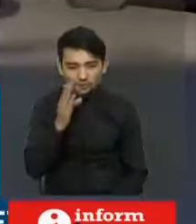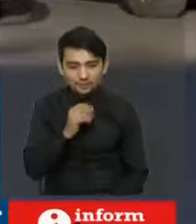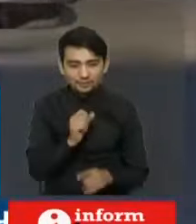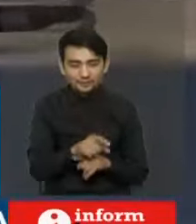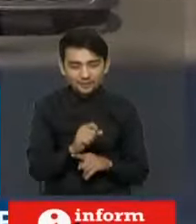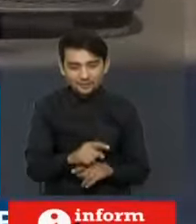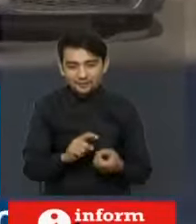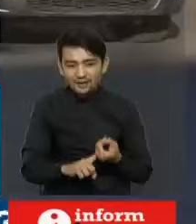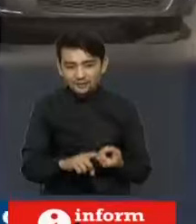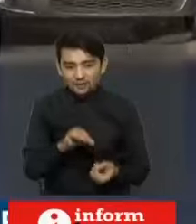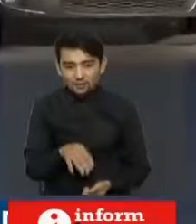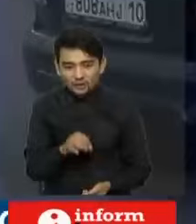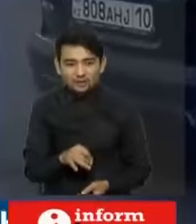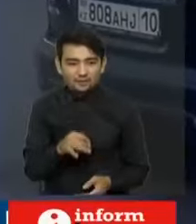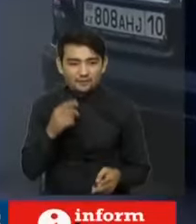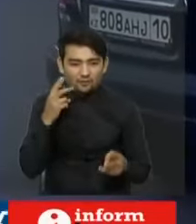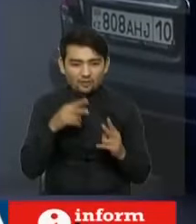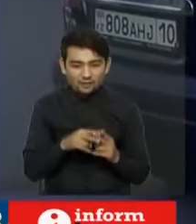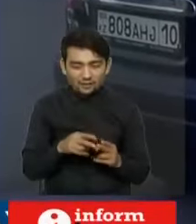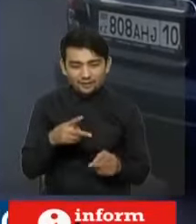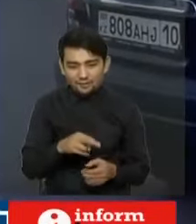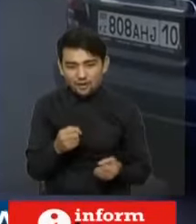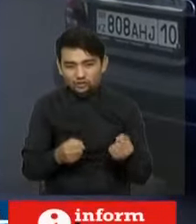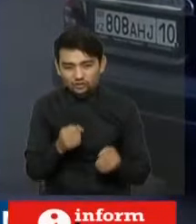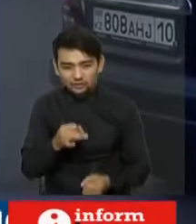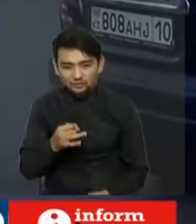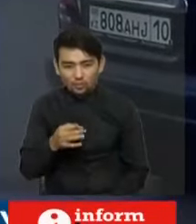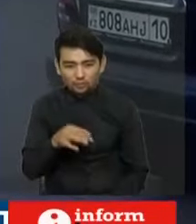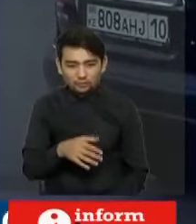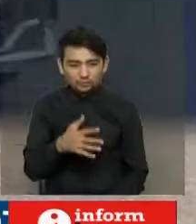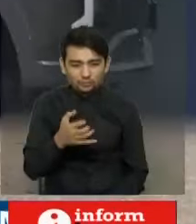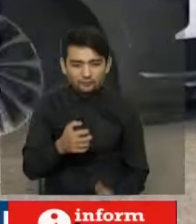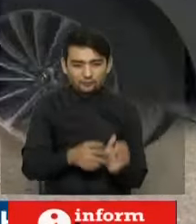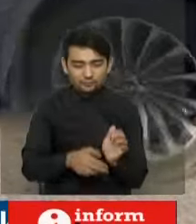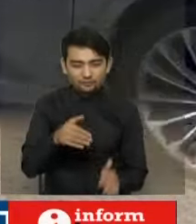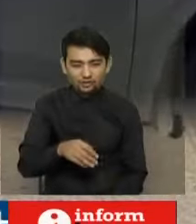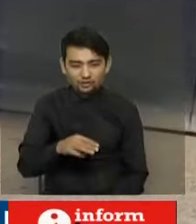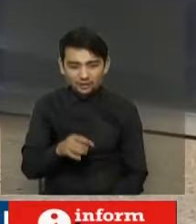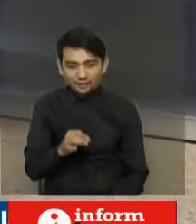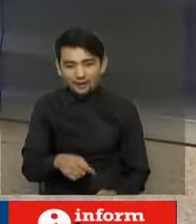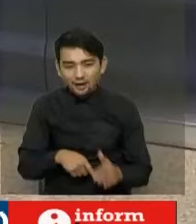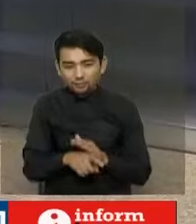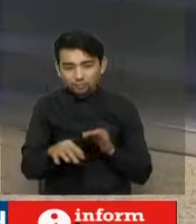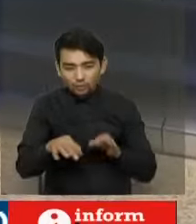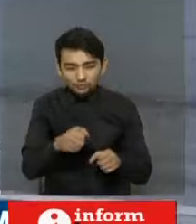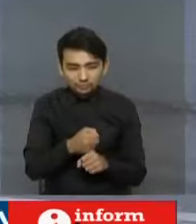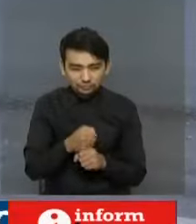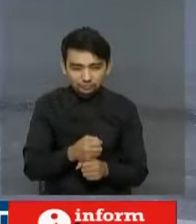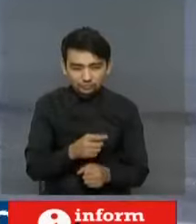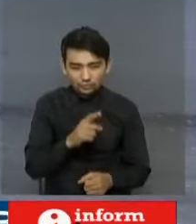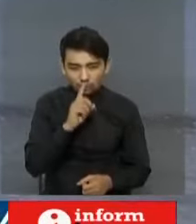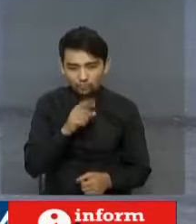Для автовокзалов от 50 до 258 тысяч тенге. На реализацию проекта уйдет примерно полтора